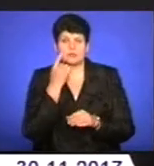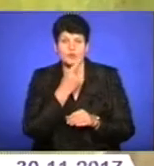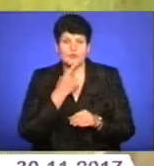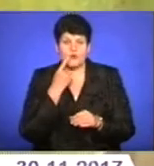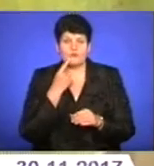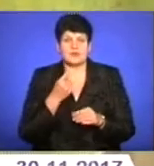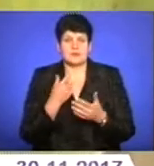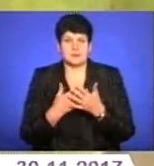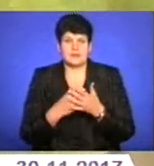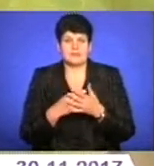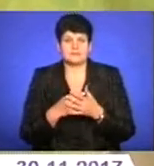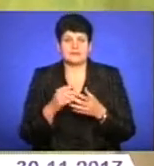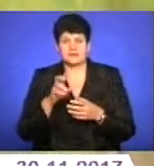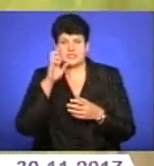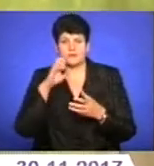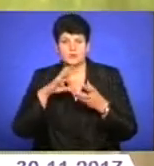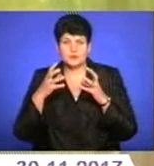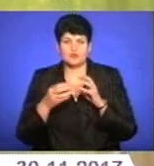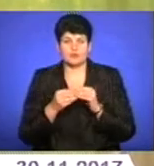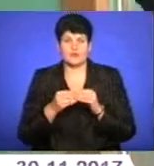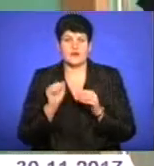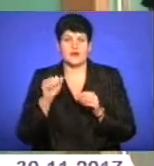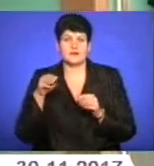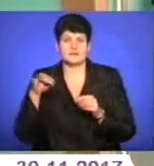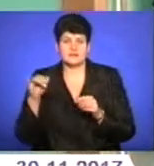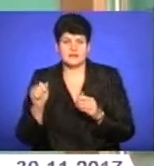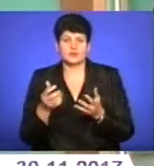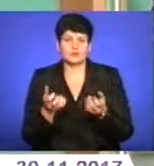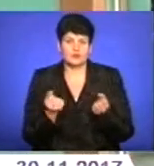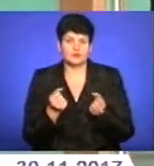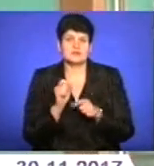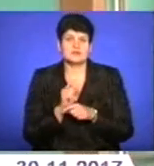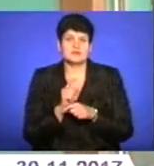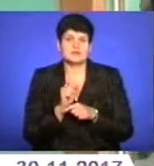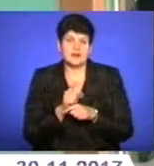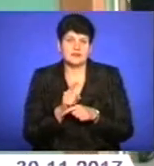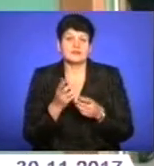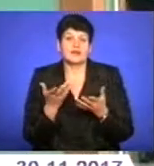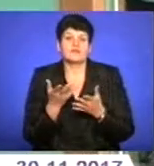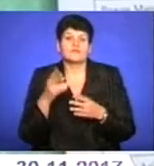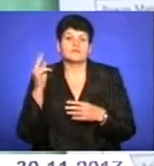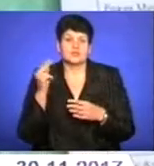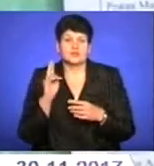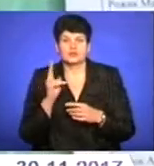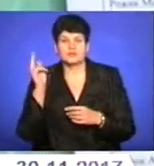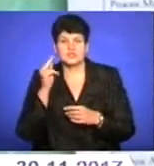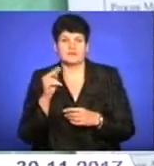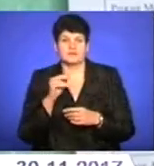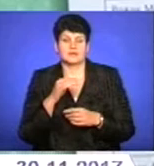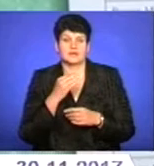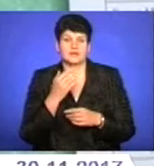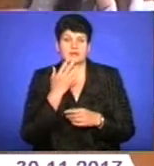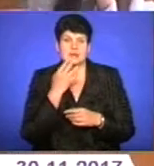державної підсумкової атестації, отримують завдання залежно від рівня, на якому вони цю мову вивчали. Тих, хто вивчав іноземну на профільному